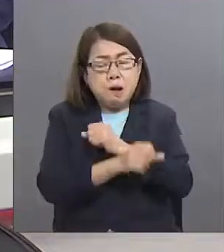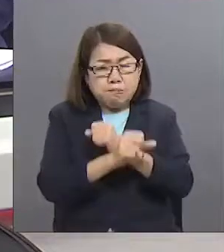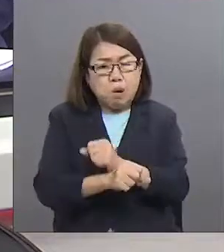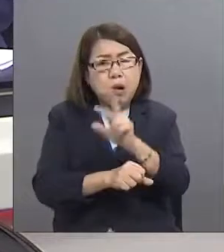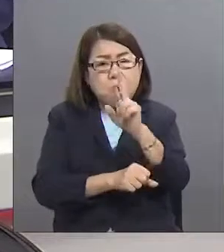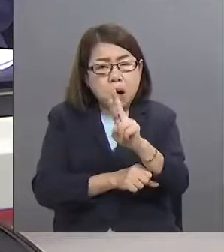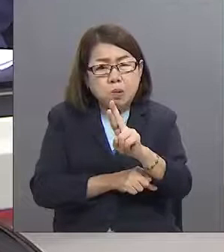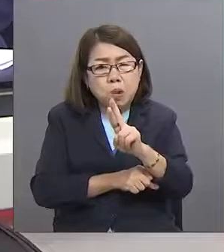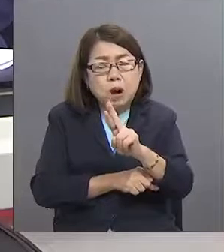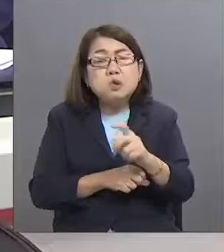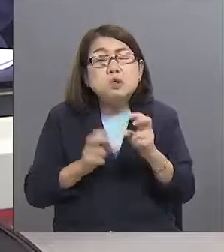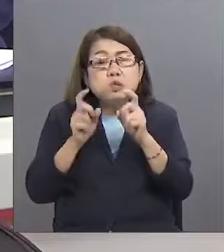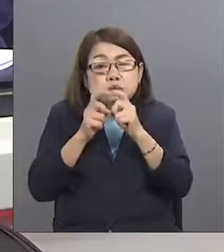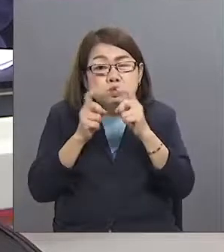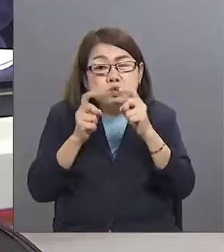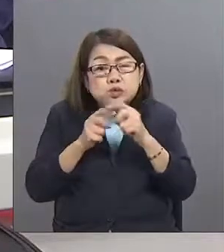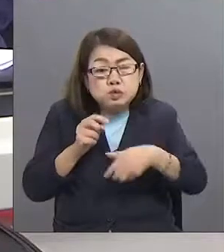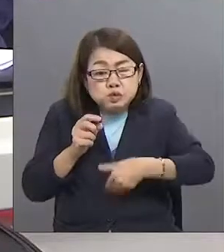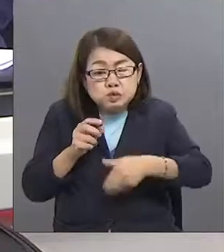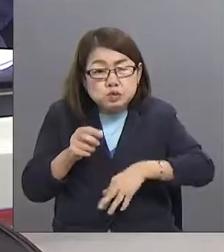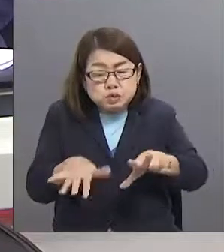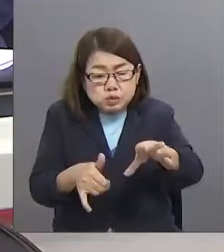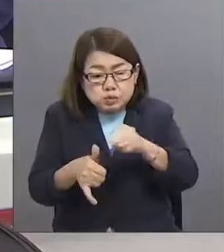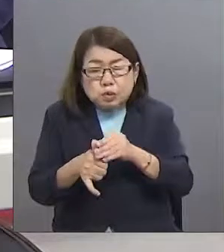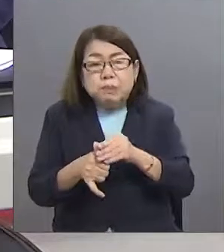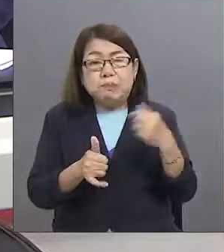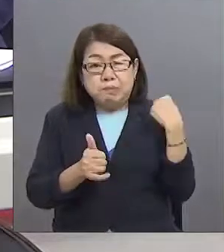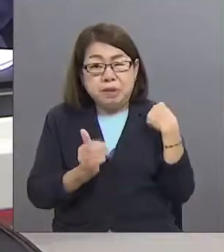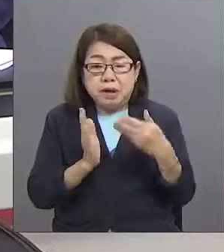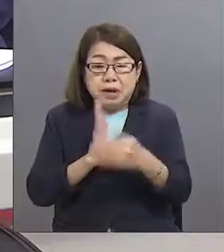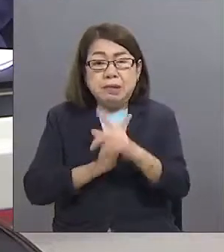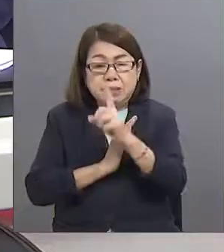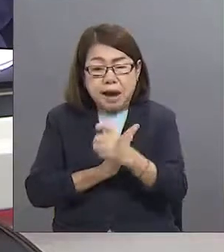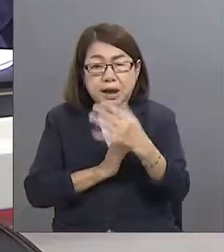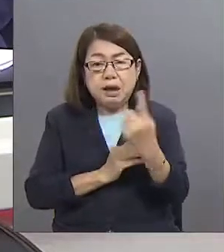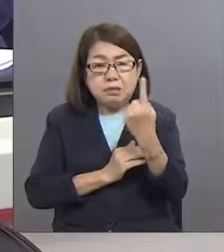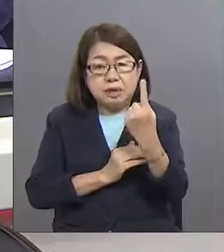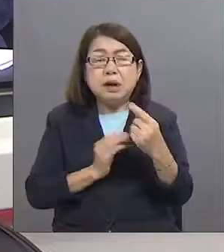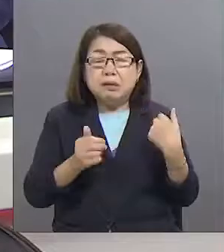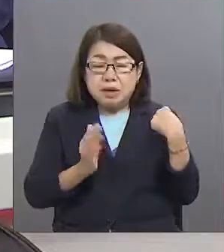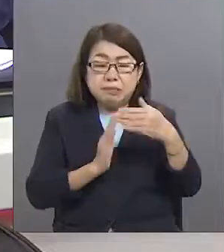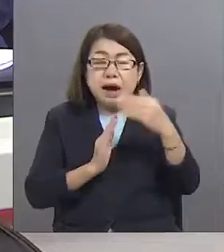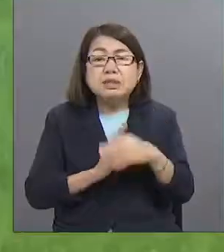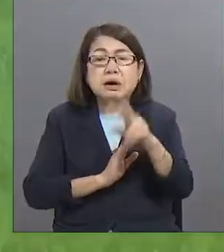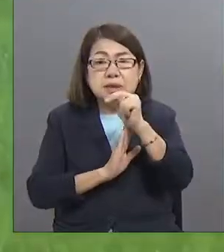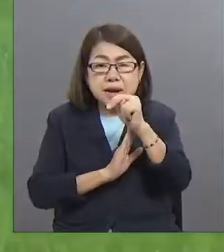ผู้ป่วยแล้ว82คนเสียชีวิตแล้ว1คนค่ะโดยจังหวัดที่พบมากที่สุดก็คือจังหวัดน่านและจังหวัดพะเยา